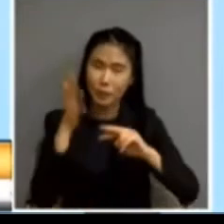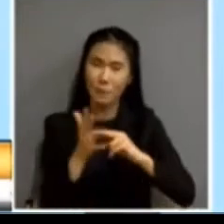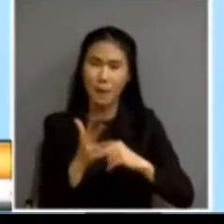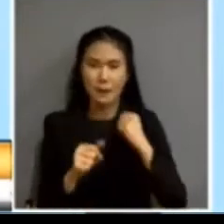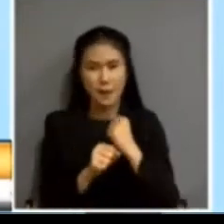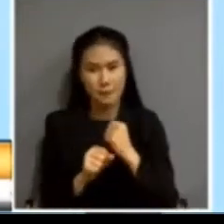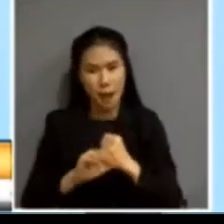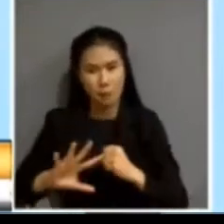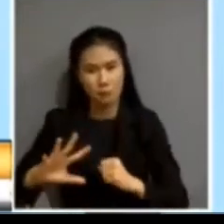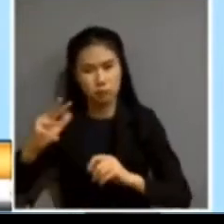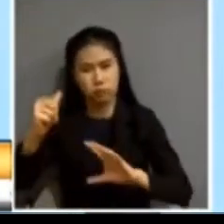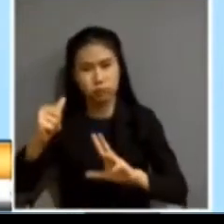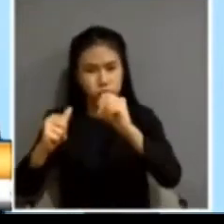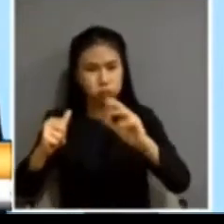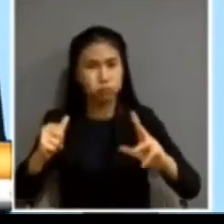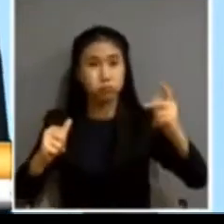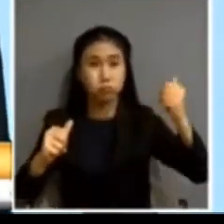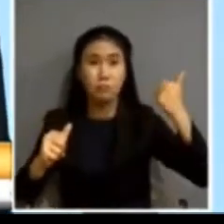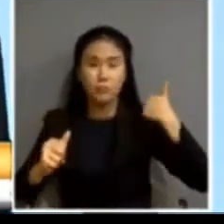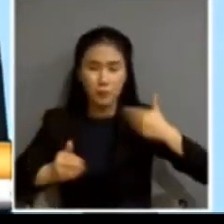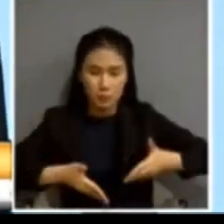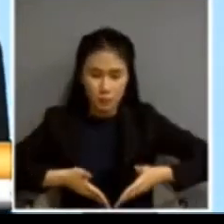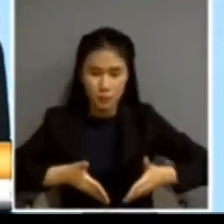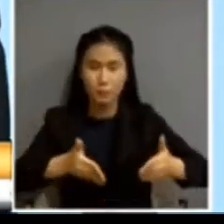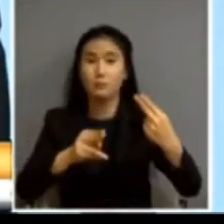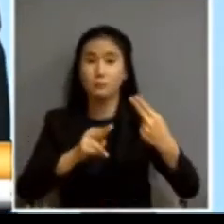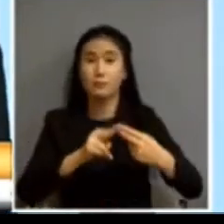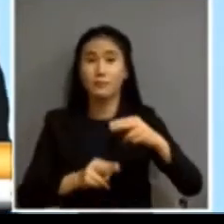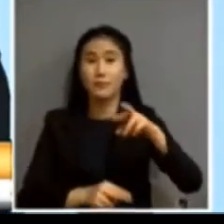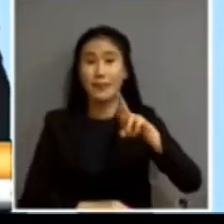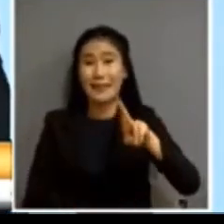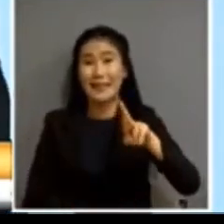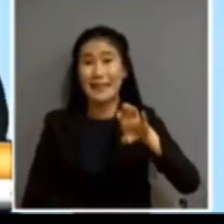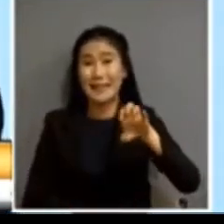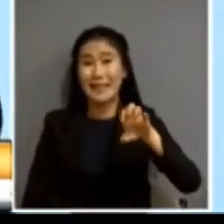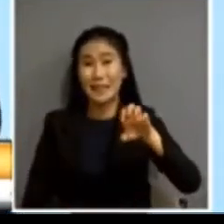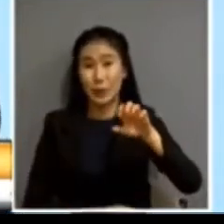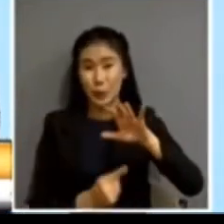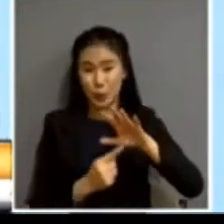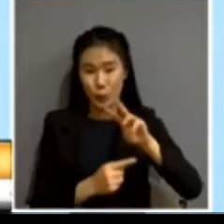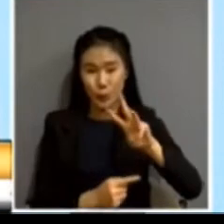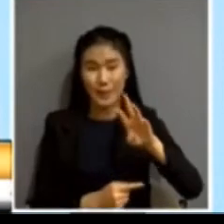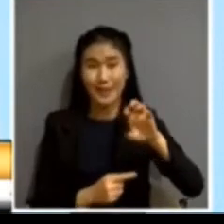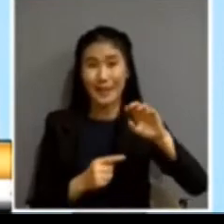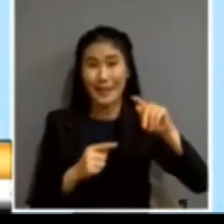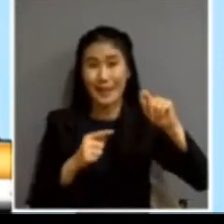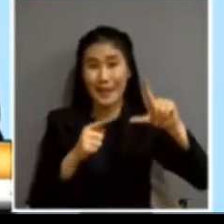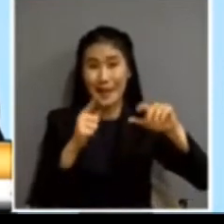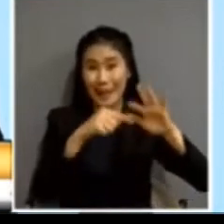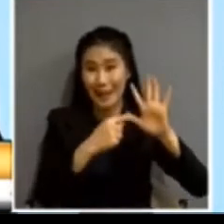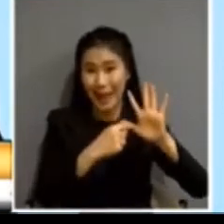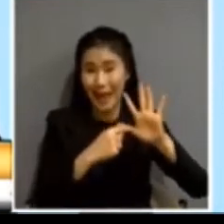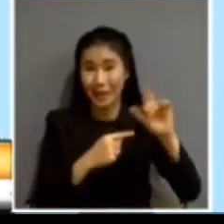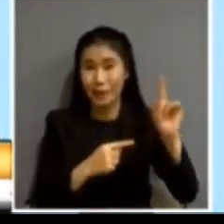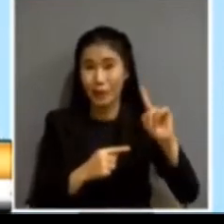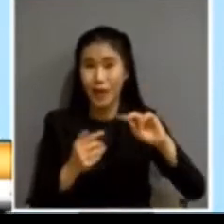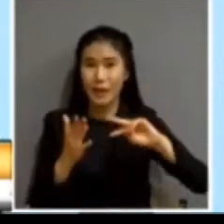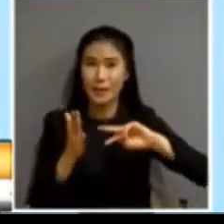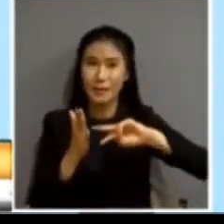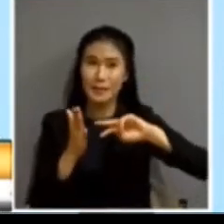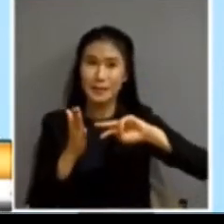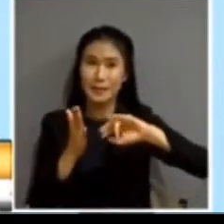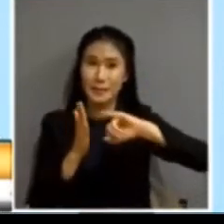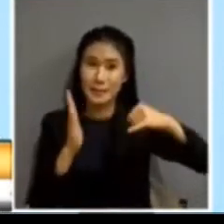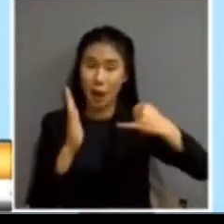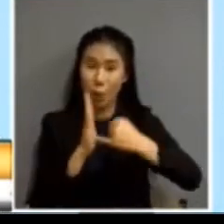ของถนนสายริเวียร่าหรือที่เรียกว่าไทยแลนด์วิเวียร่าในการตัดถนนจากสมุทรสงคราม